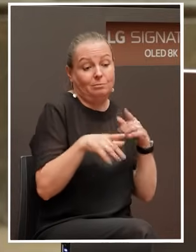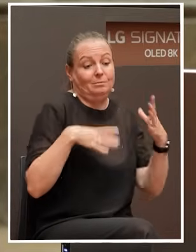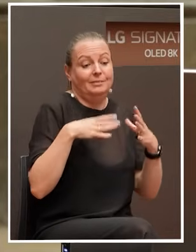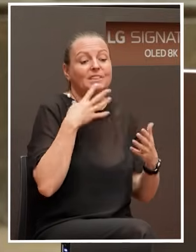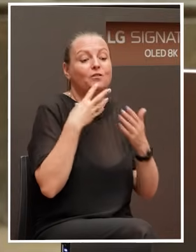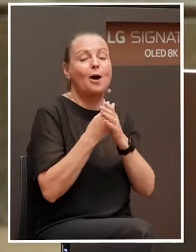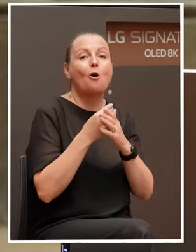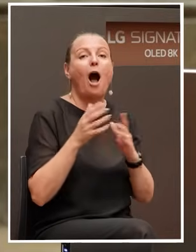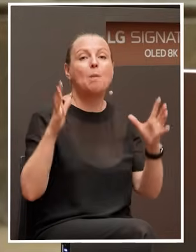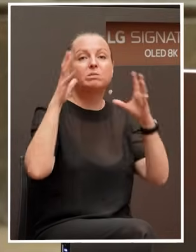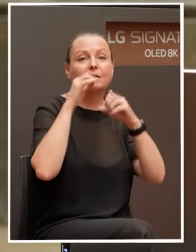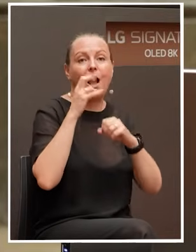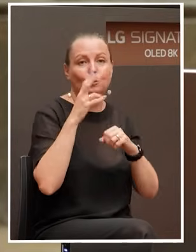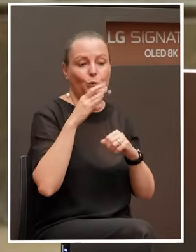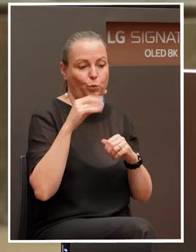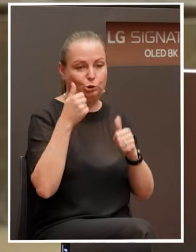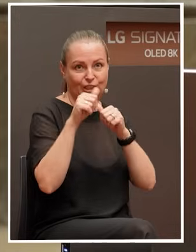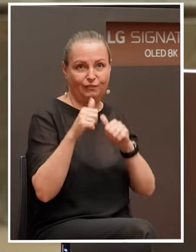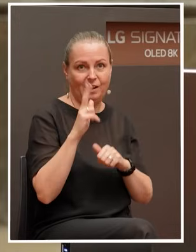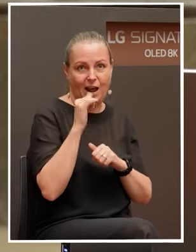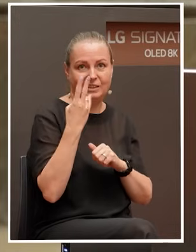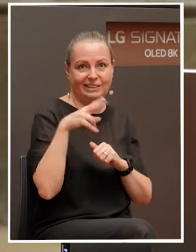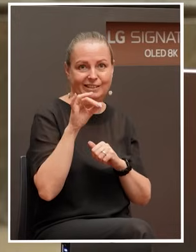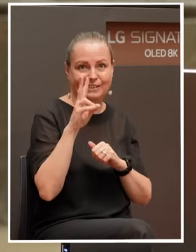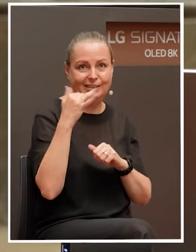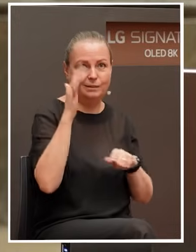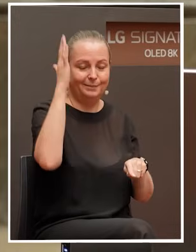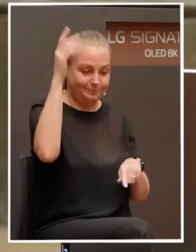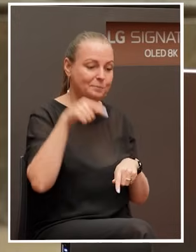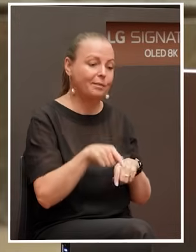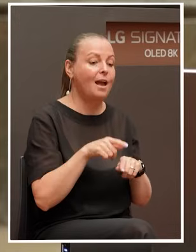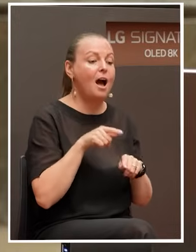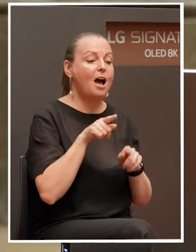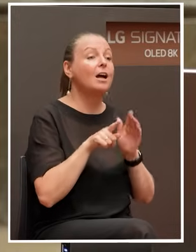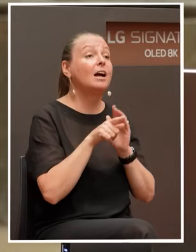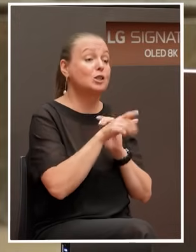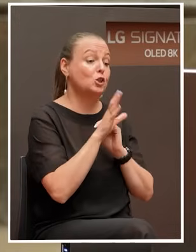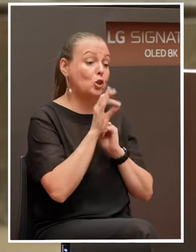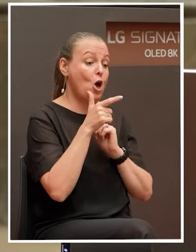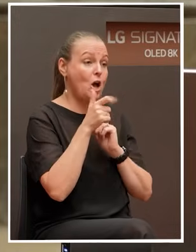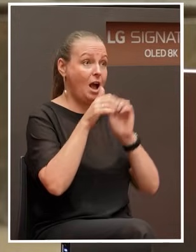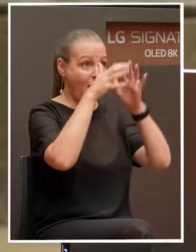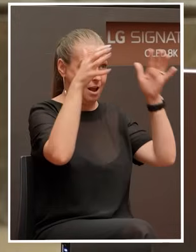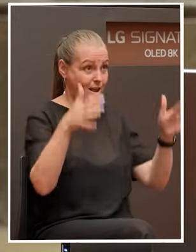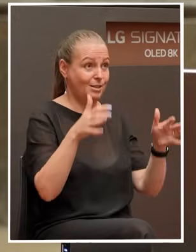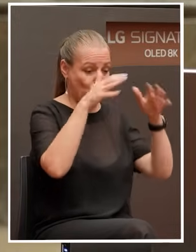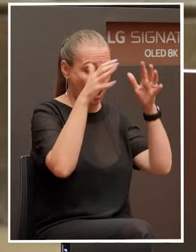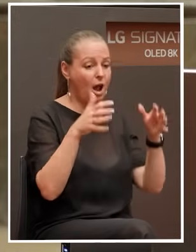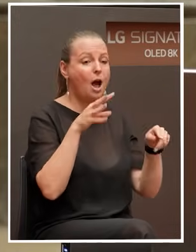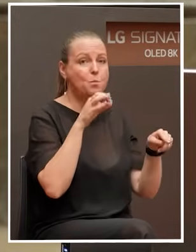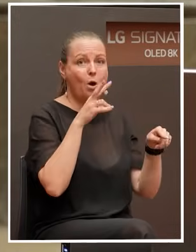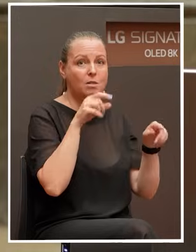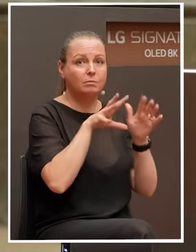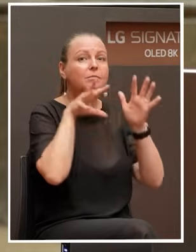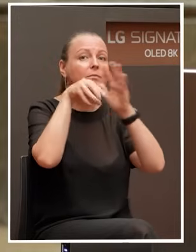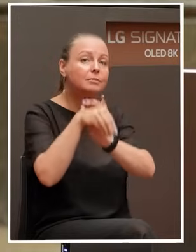надо сказать, что западное искусствознание стало встраивать стога Моне в генеалогию абстрактной